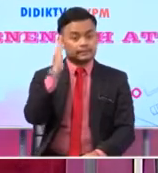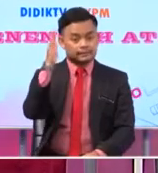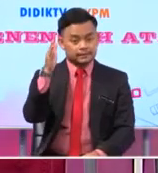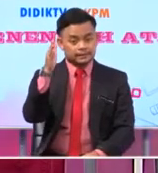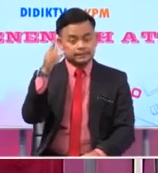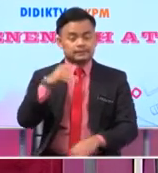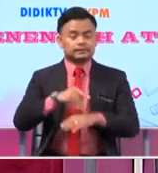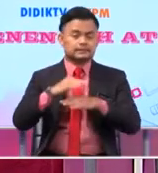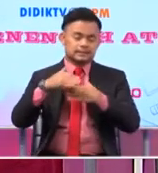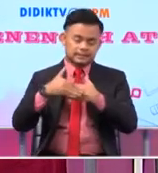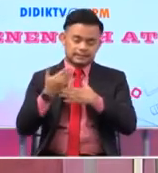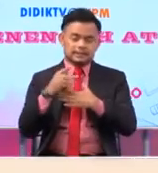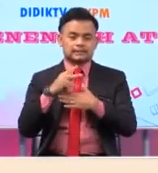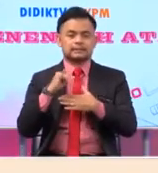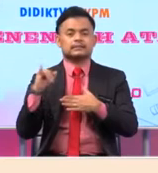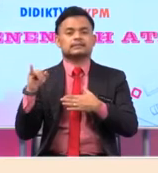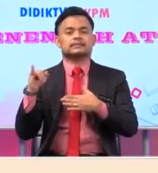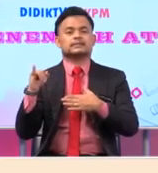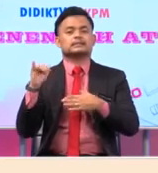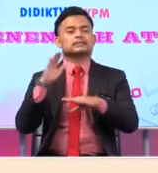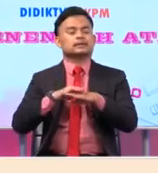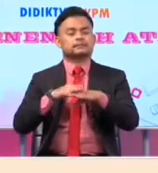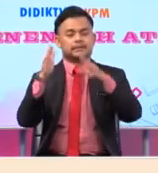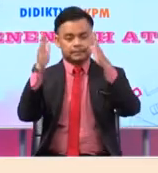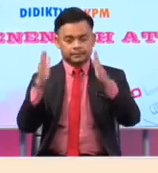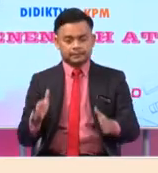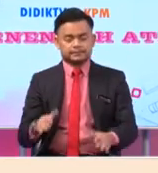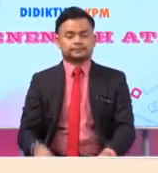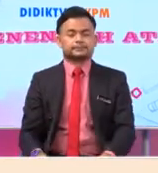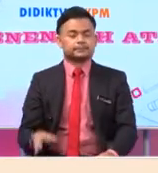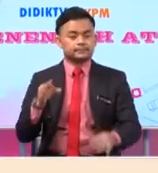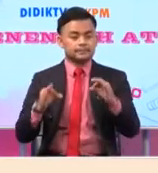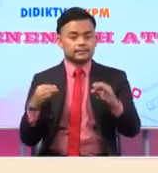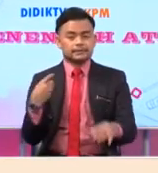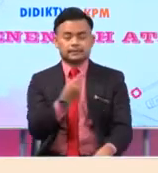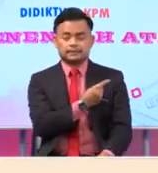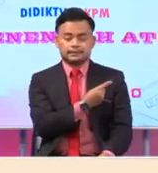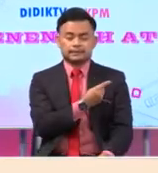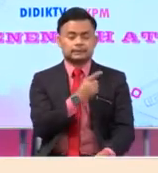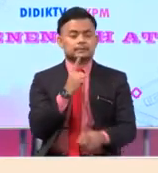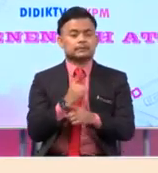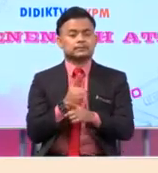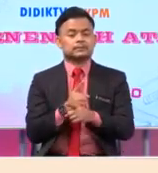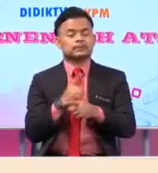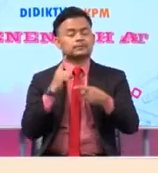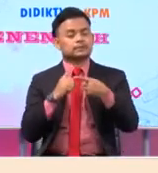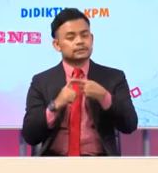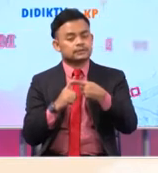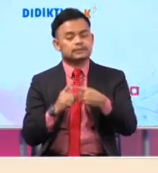jadi miliki the dah sentiasa positif kita berpribadi Mulyo orang pun akan suka dengan kita